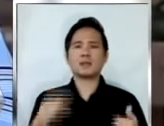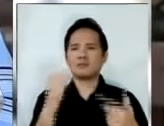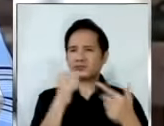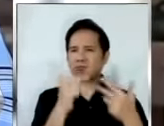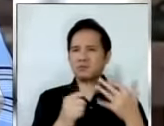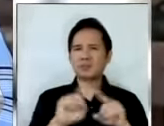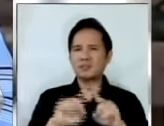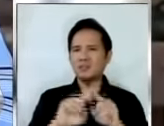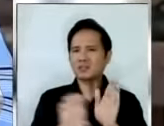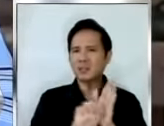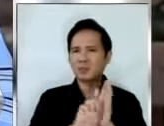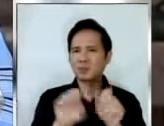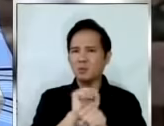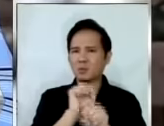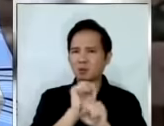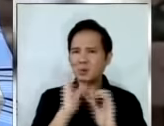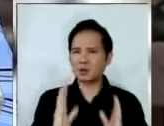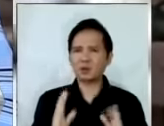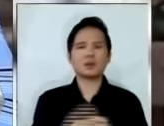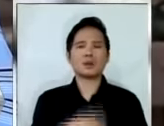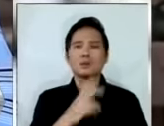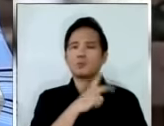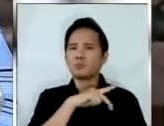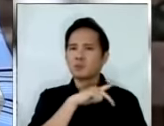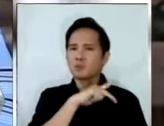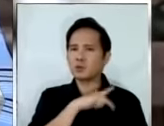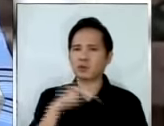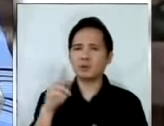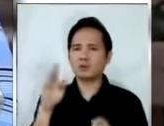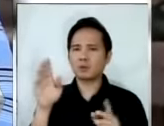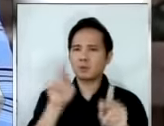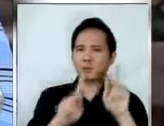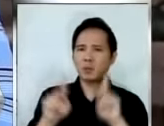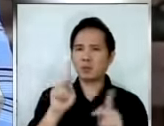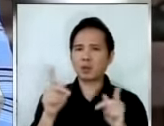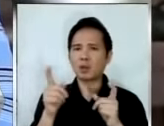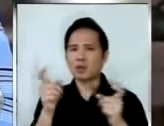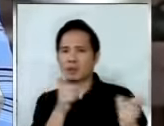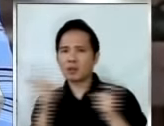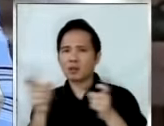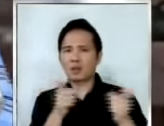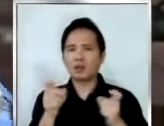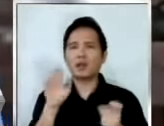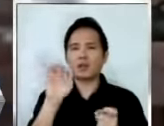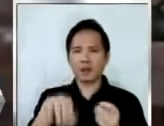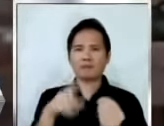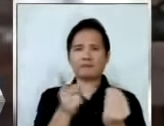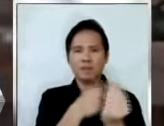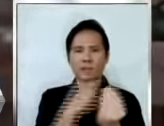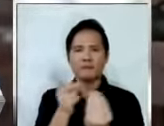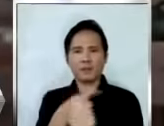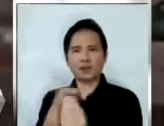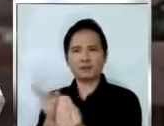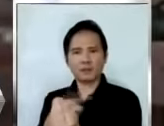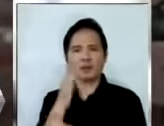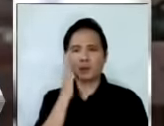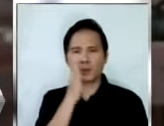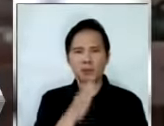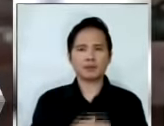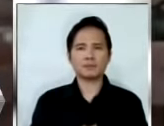mga personnel mo na ginagamit sa terminal. So ito yung pagka during